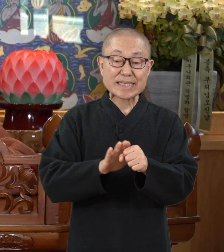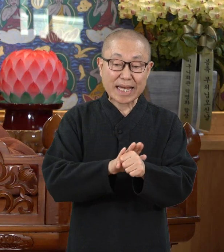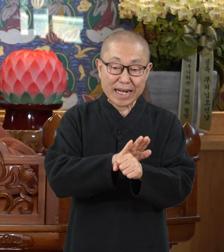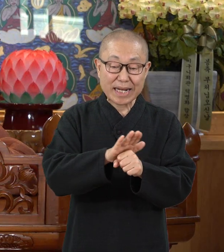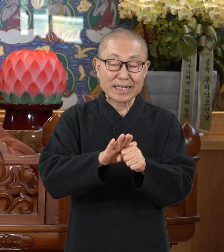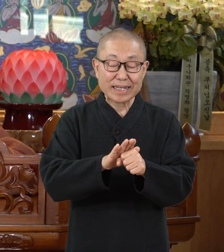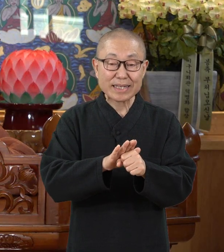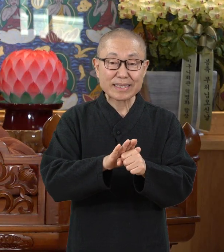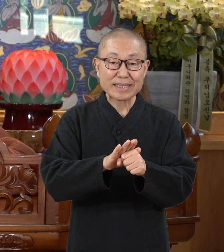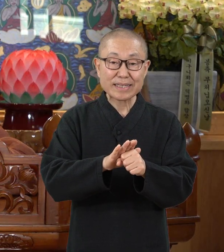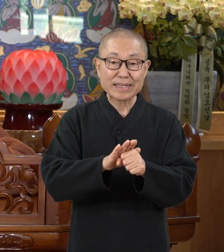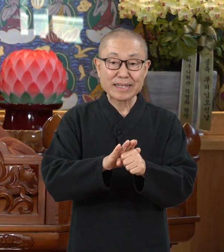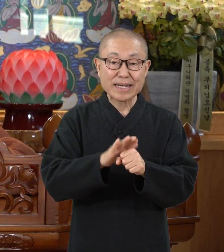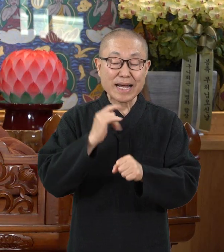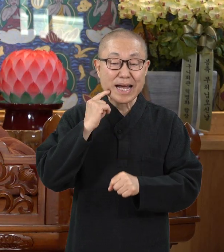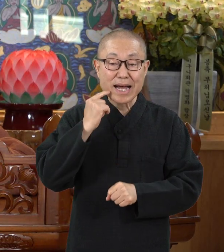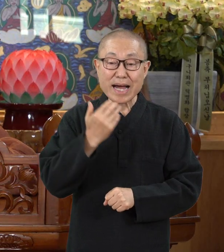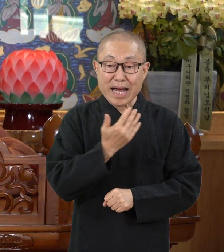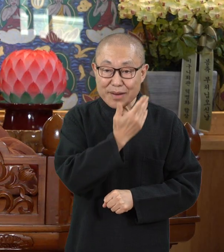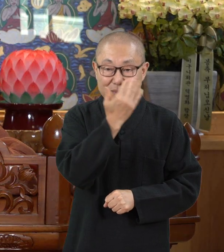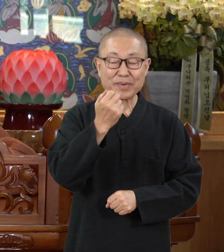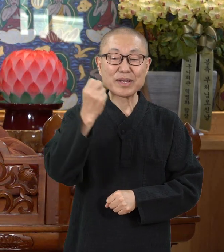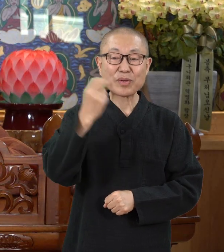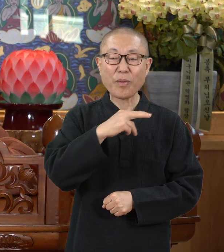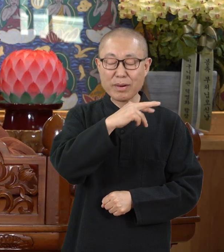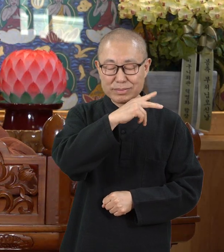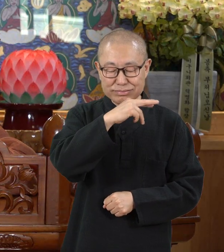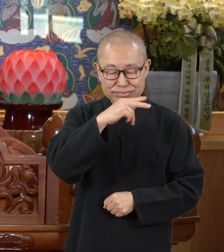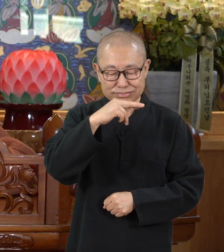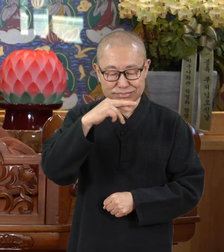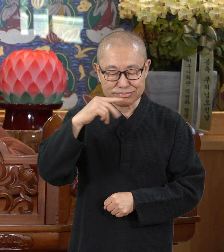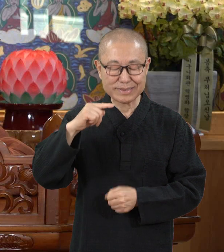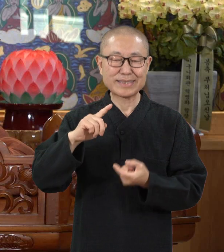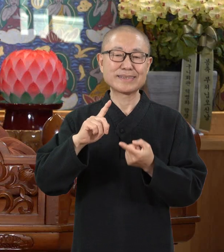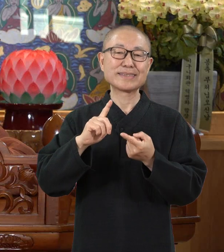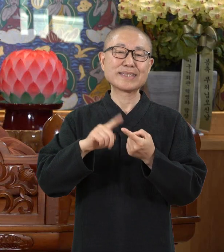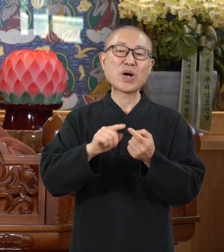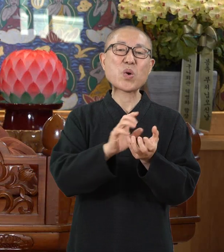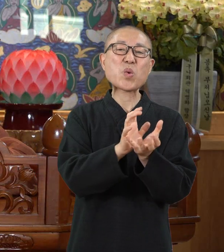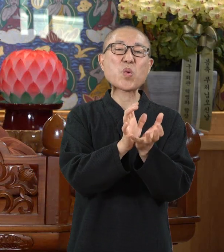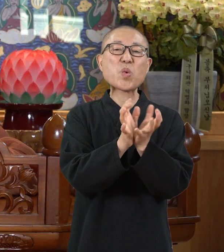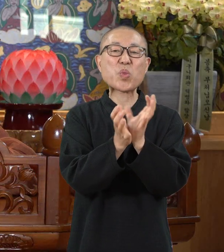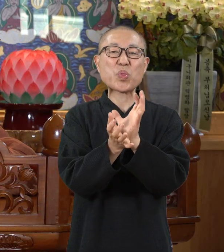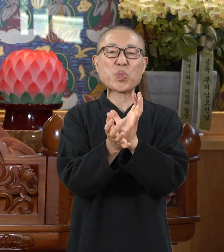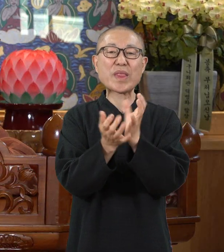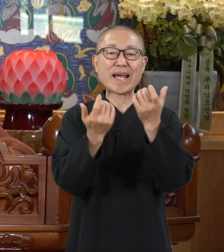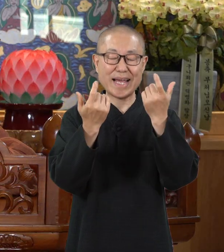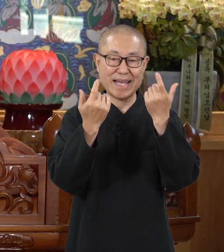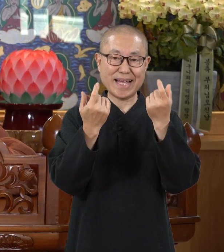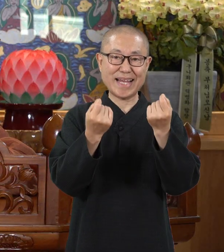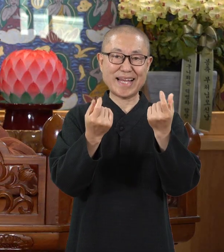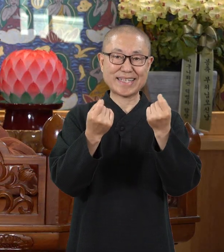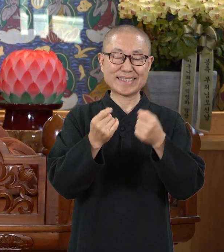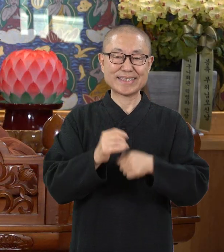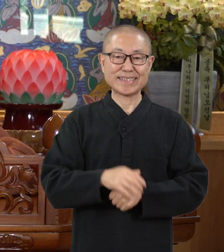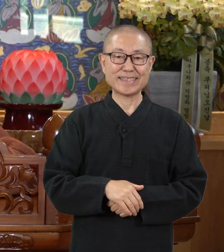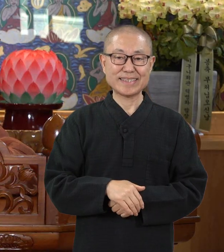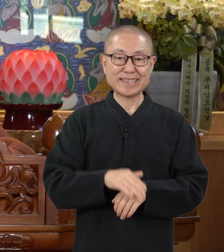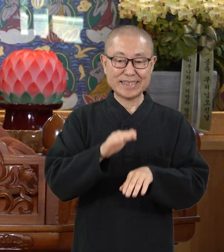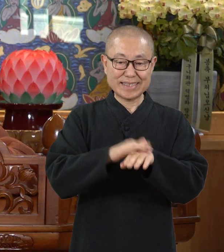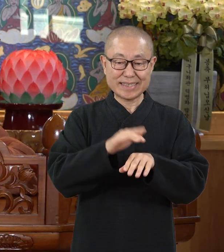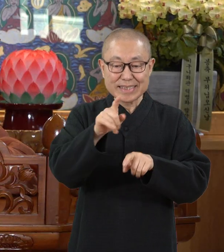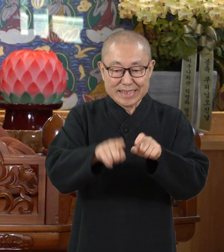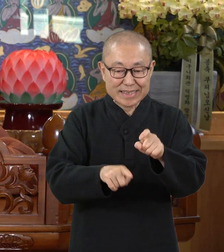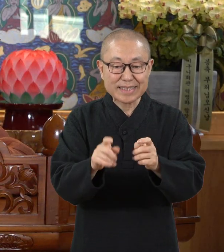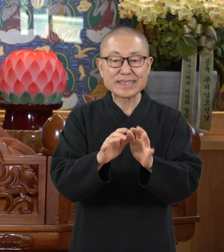사랑스럽고 빛이 아름다우면서 은은한 향기를 내뿜는 꽃이 있듯이